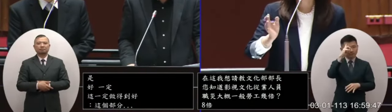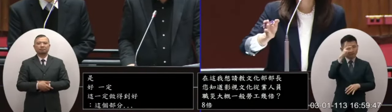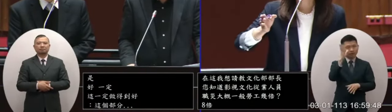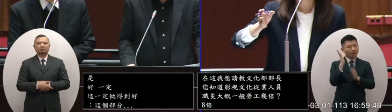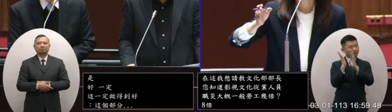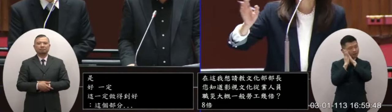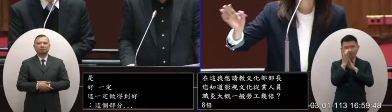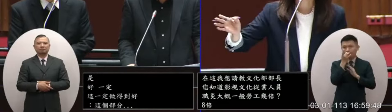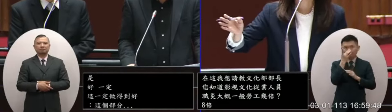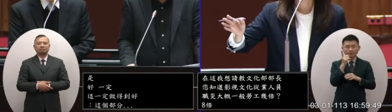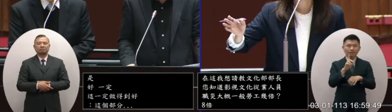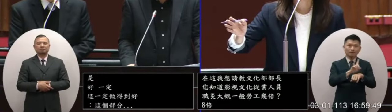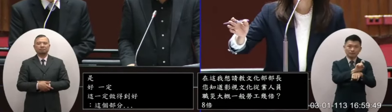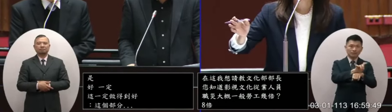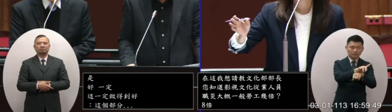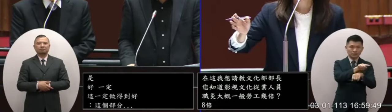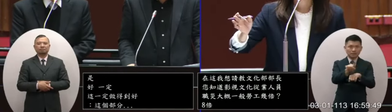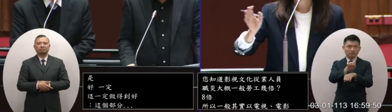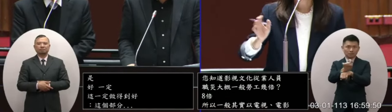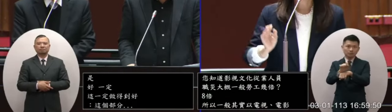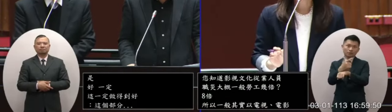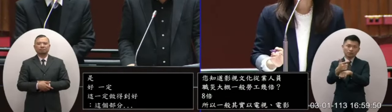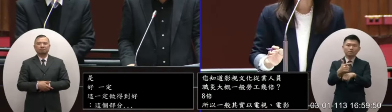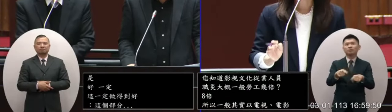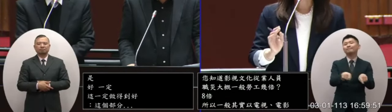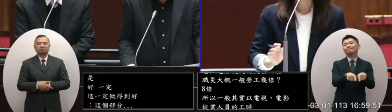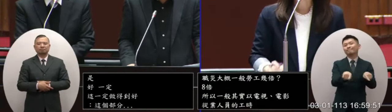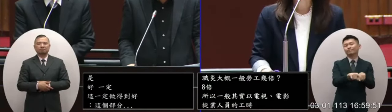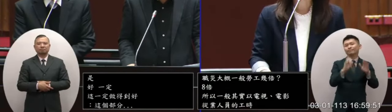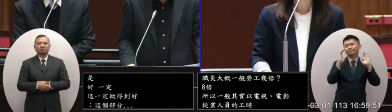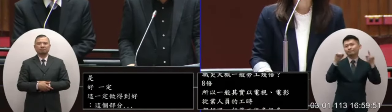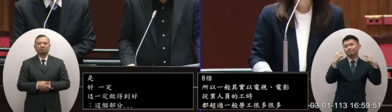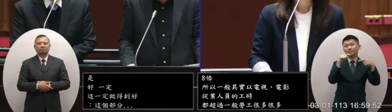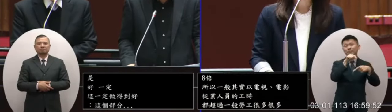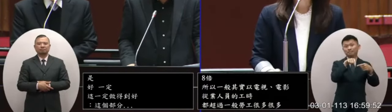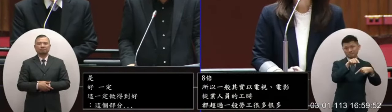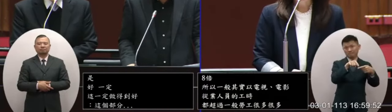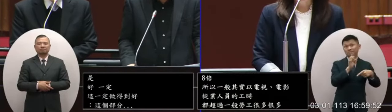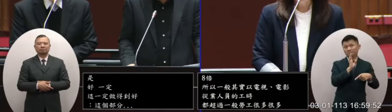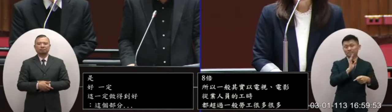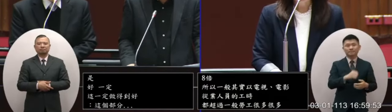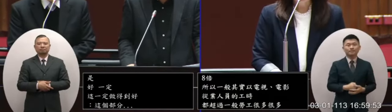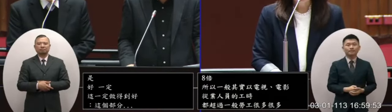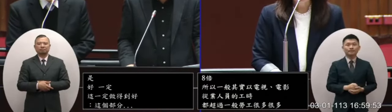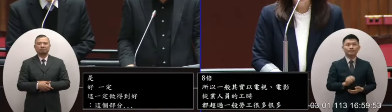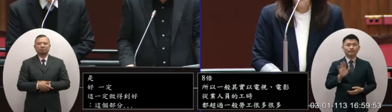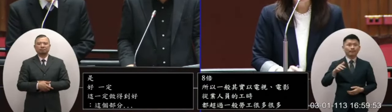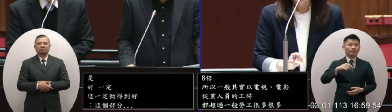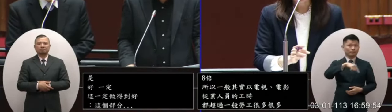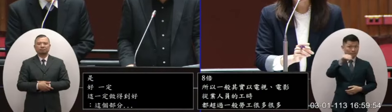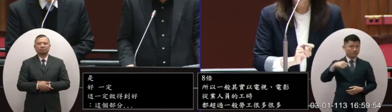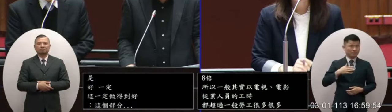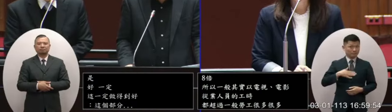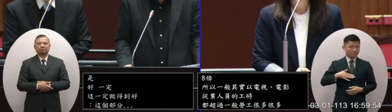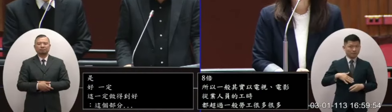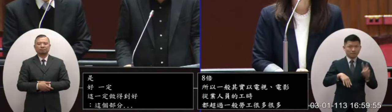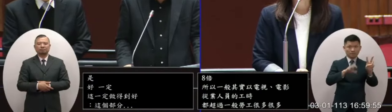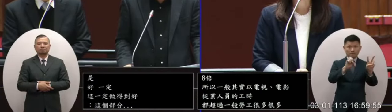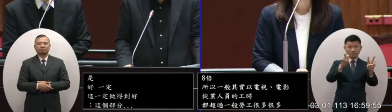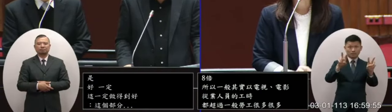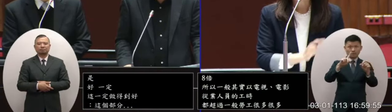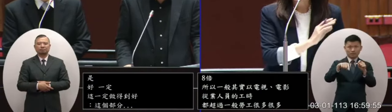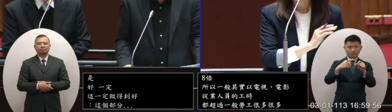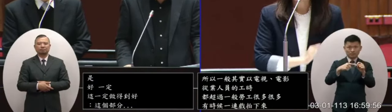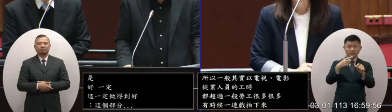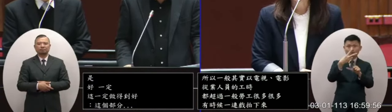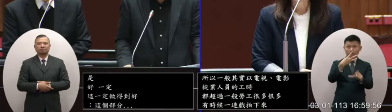睡觉，都14个小时到16个小时，叫做一般啦，叫做平均啦。那当然，其实我们知道这个在